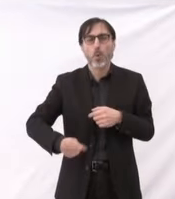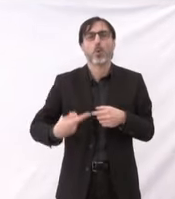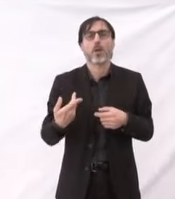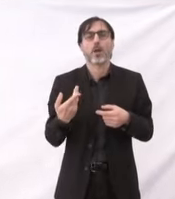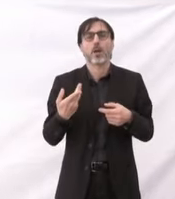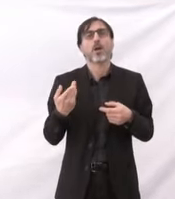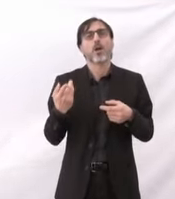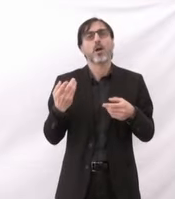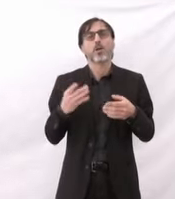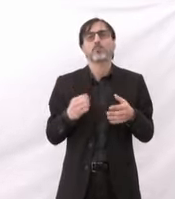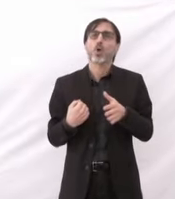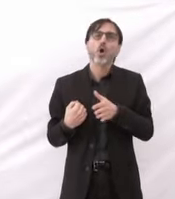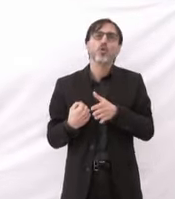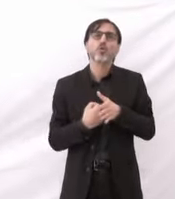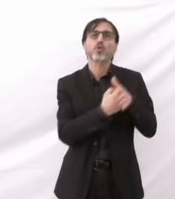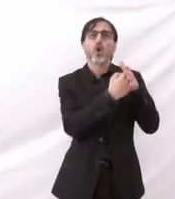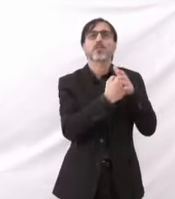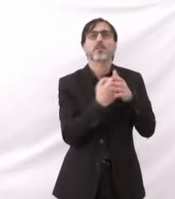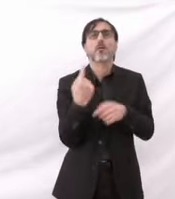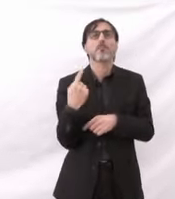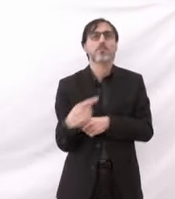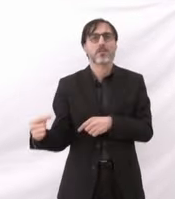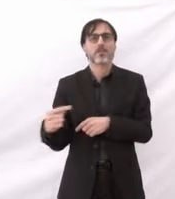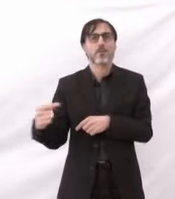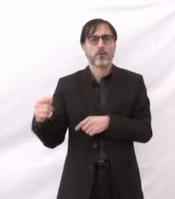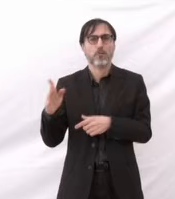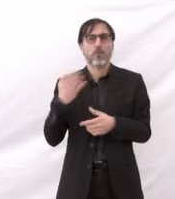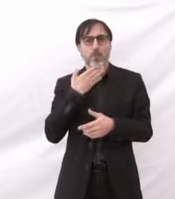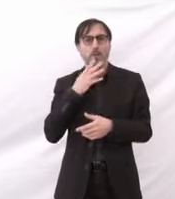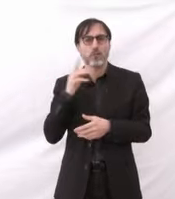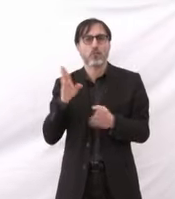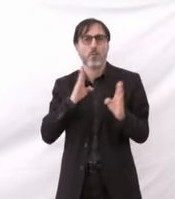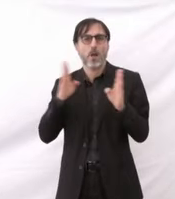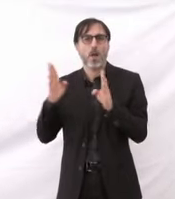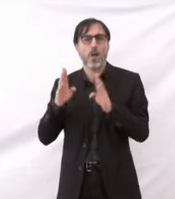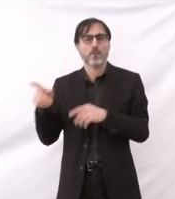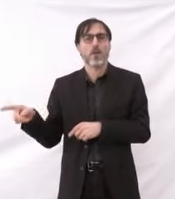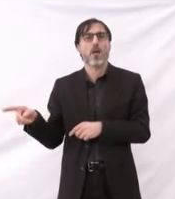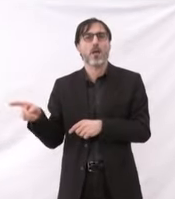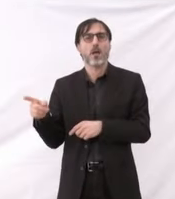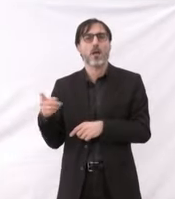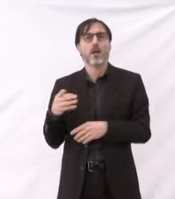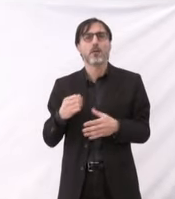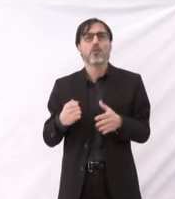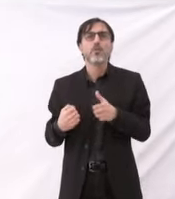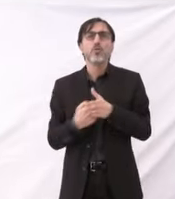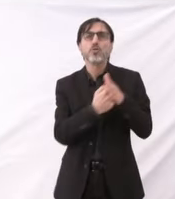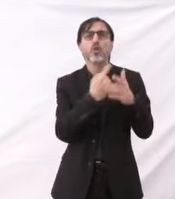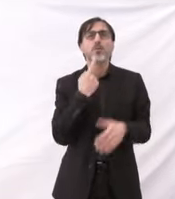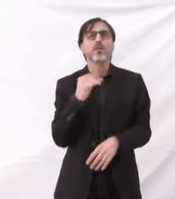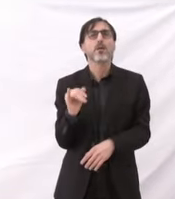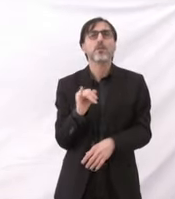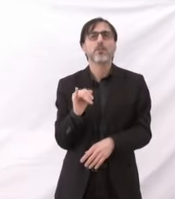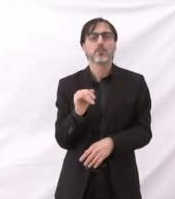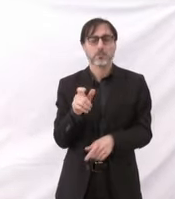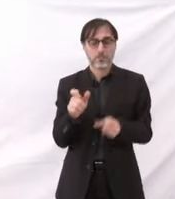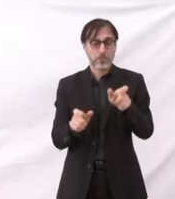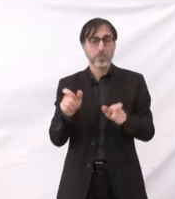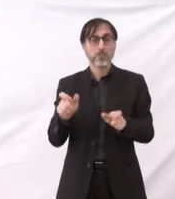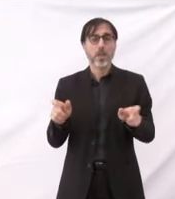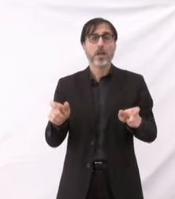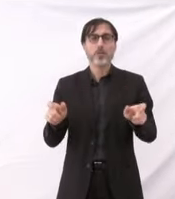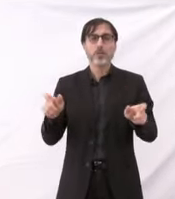godono di un sostegno passivo. Il sostegno di chi non